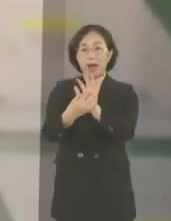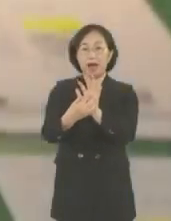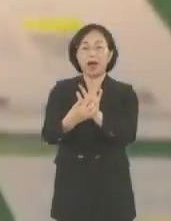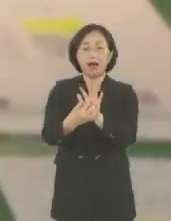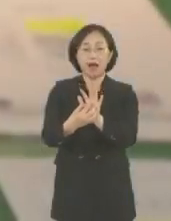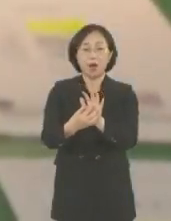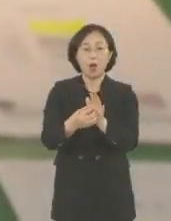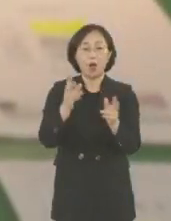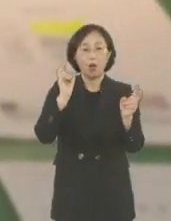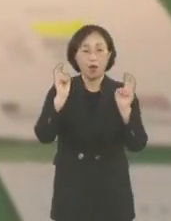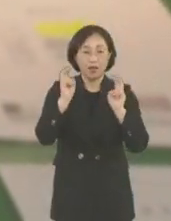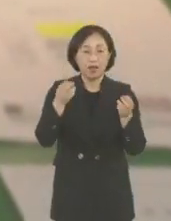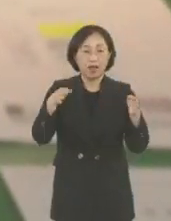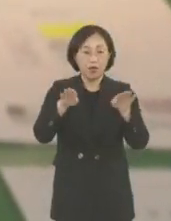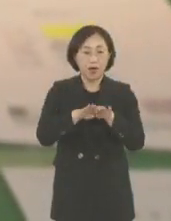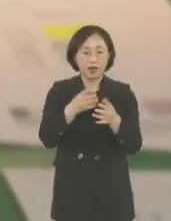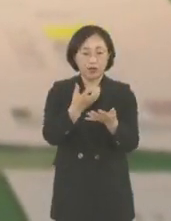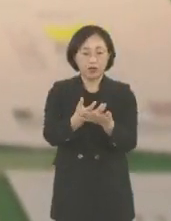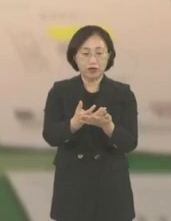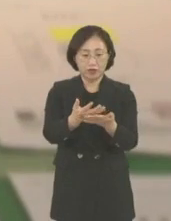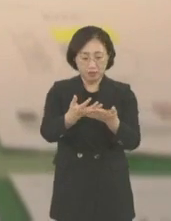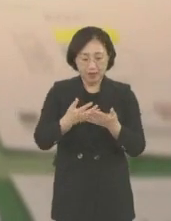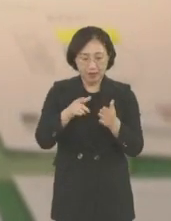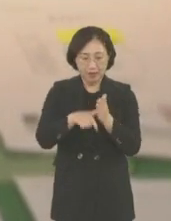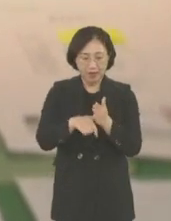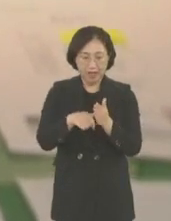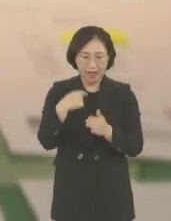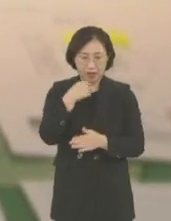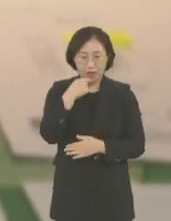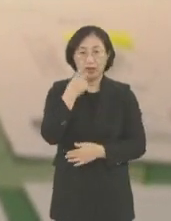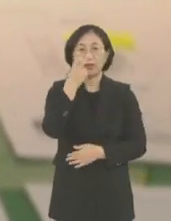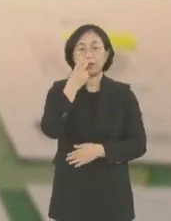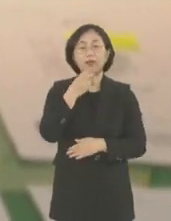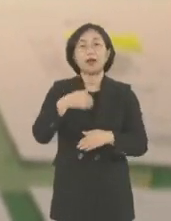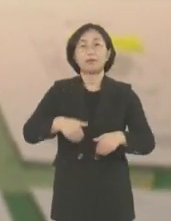검증을 철저히 해달라고 당부했습니다 TJB 김철진입니다